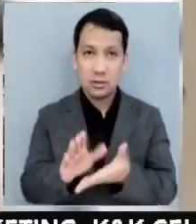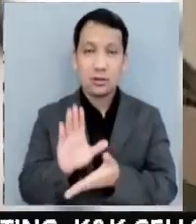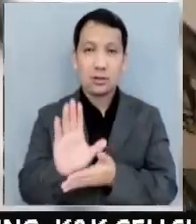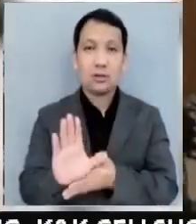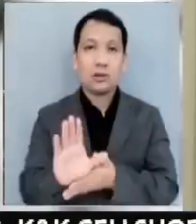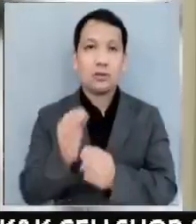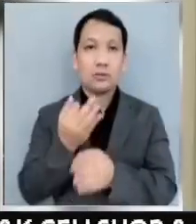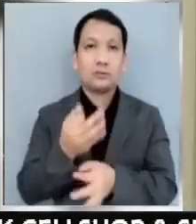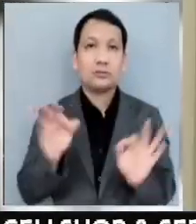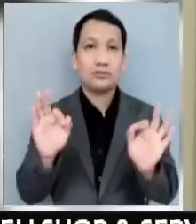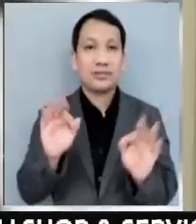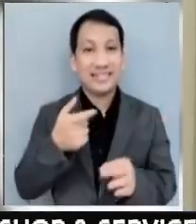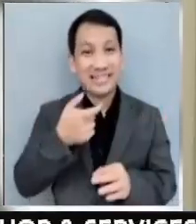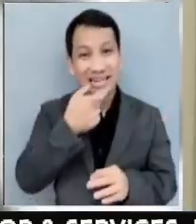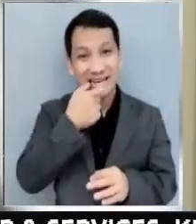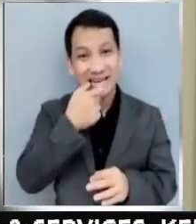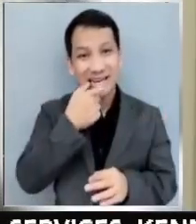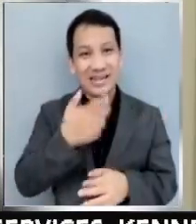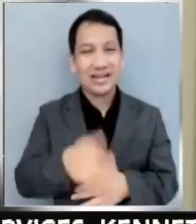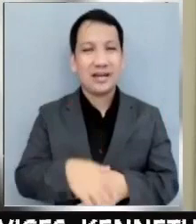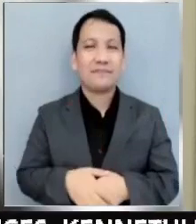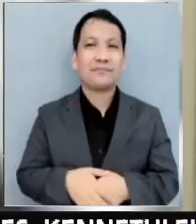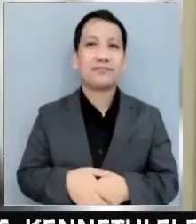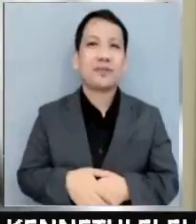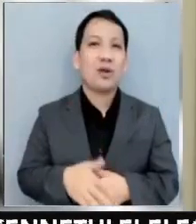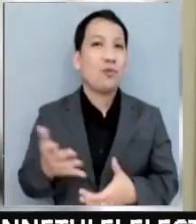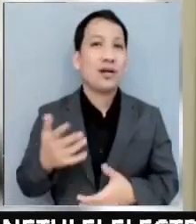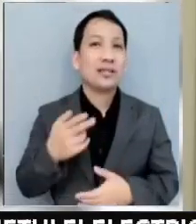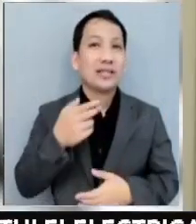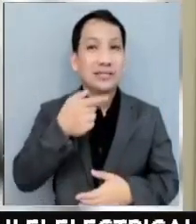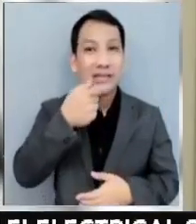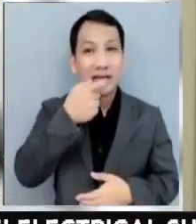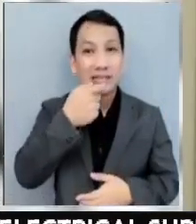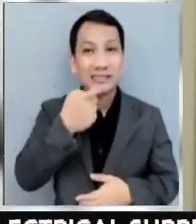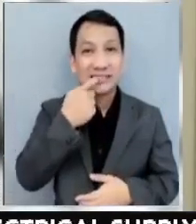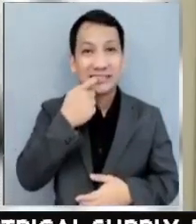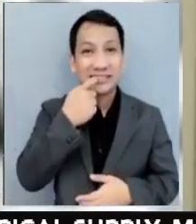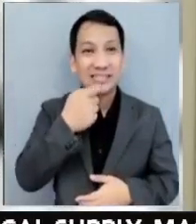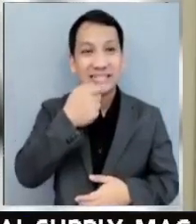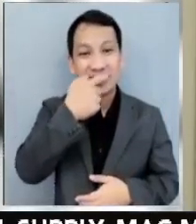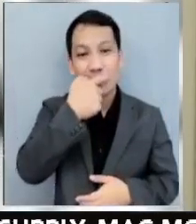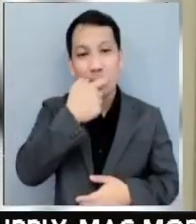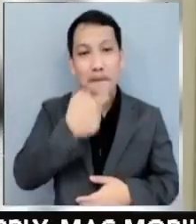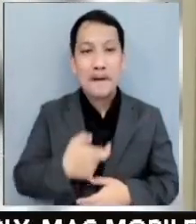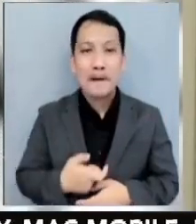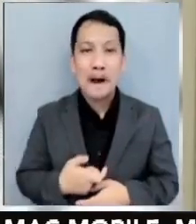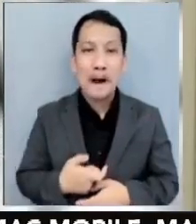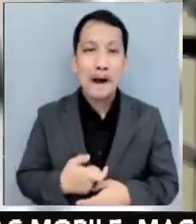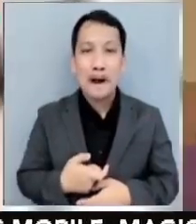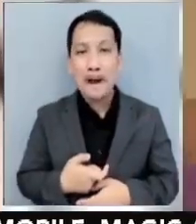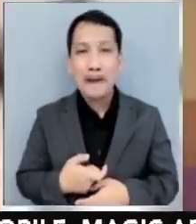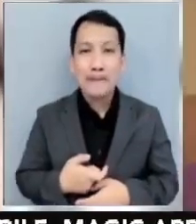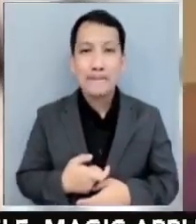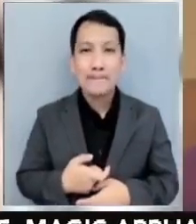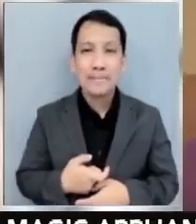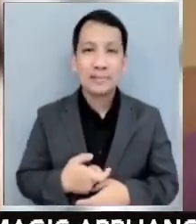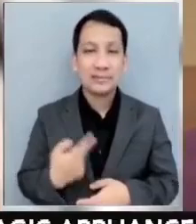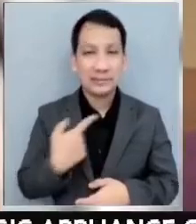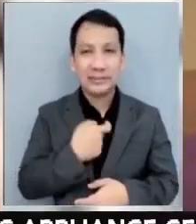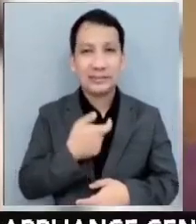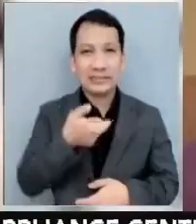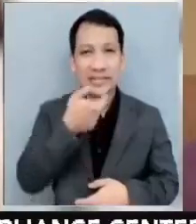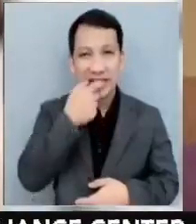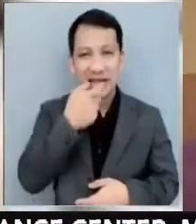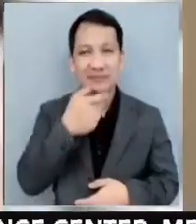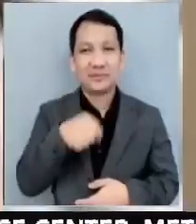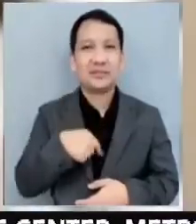libreng pustiso. Imagine ang pinagagrain nila yung gilagid nila. Baka yung gilagid mo matuno o kaya masugat-sugat, masakit yun. Day off rin muna